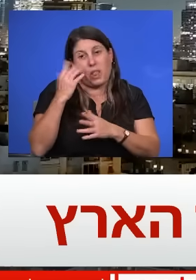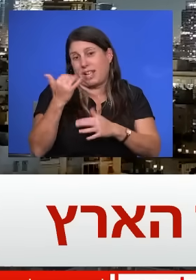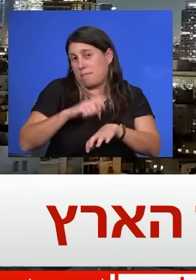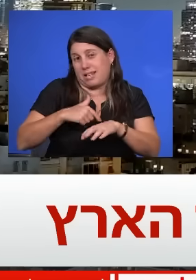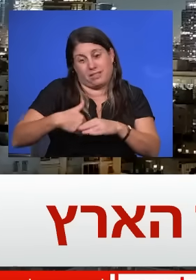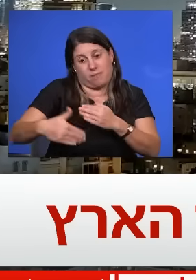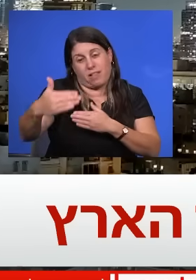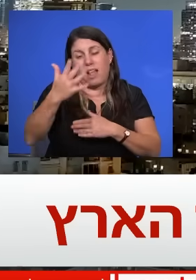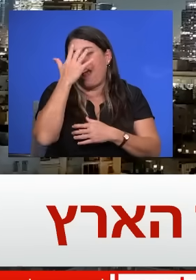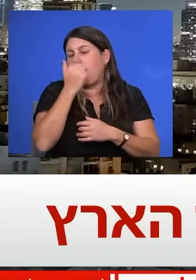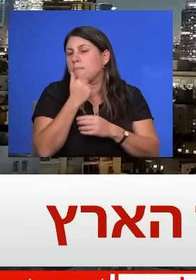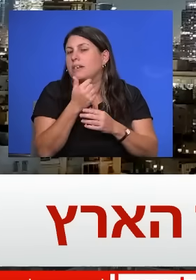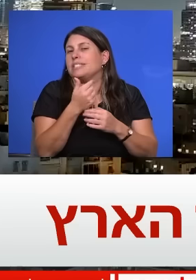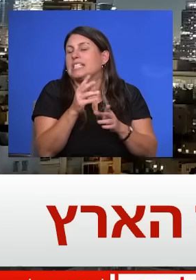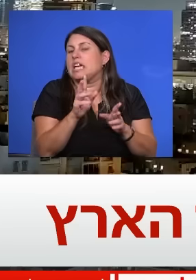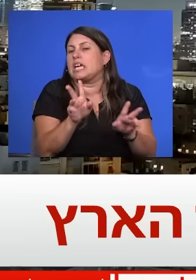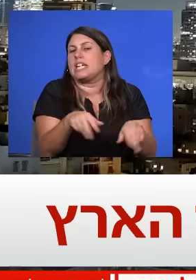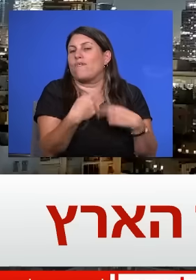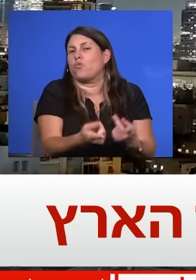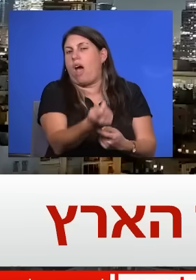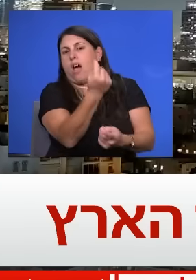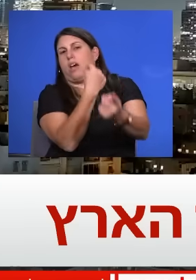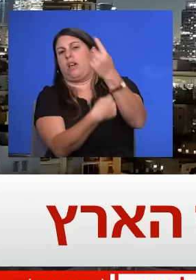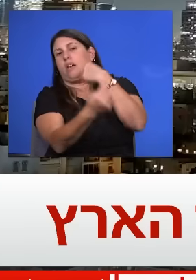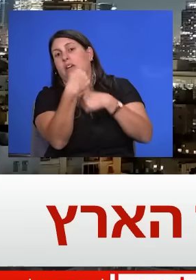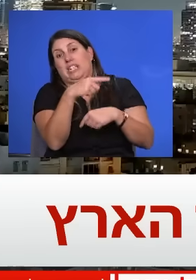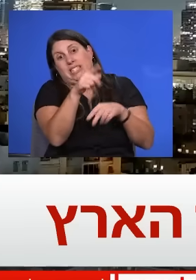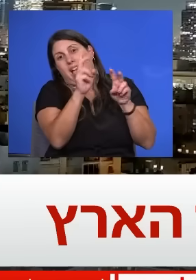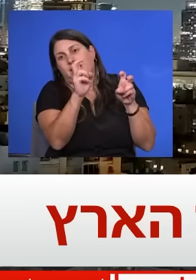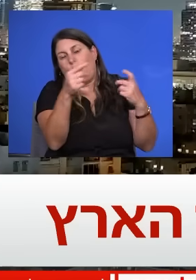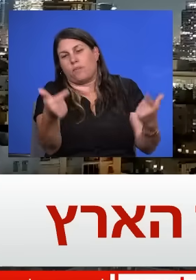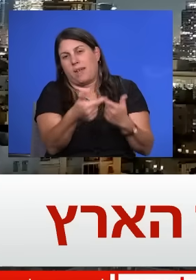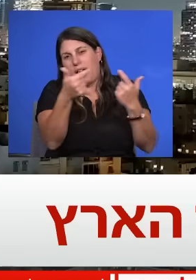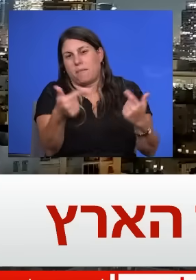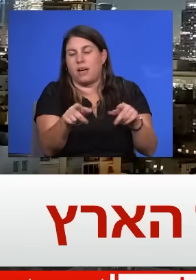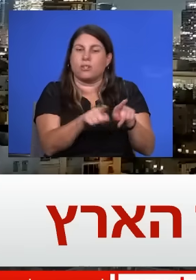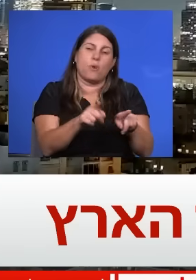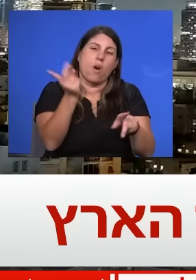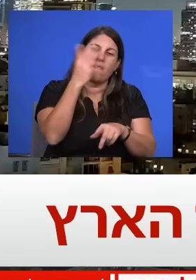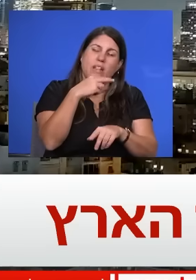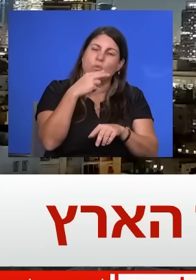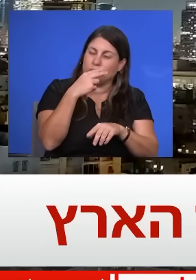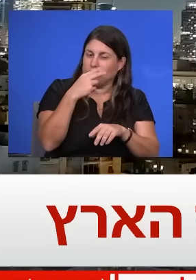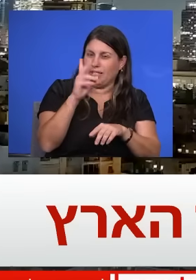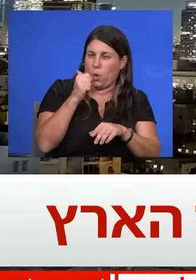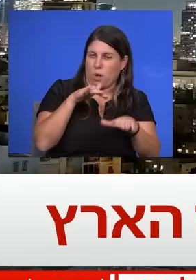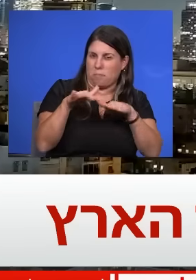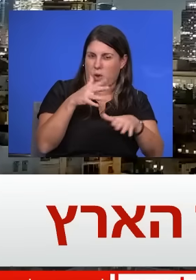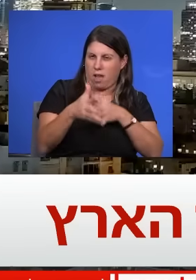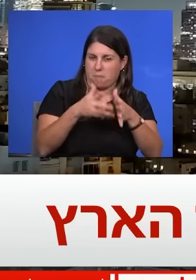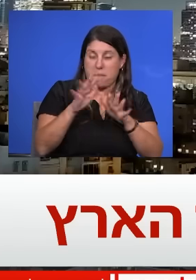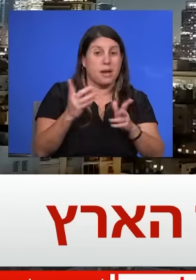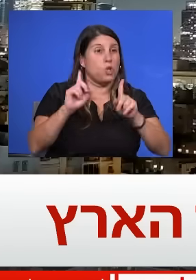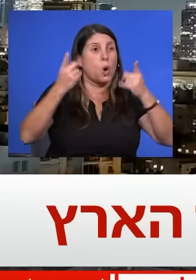לשגר רקטות. זה כל, לפחות זה בהגדרות של המלחמה, כמו ששמענו לפני שעה מראש הממשלה. עכשיו מה שקורה זה, אנחנו